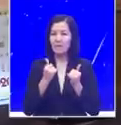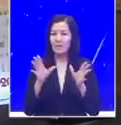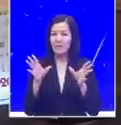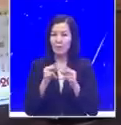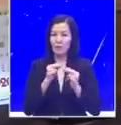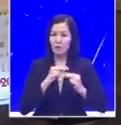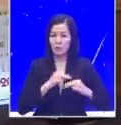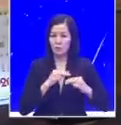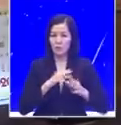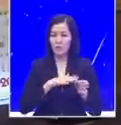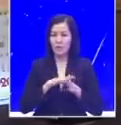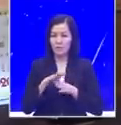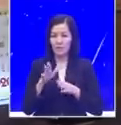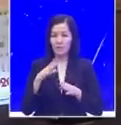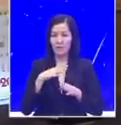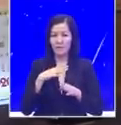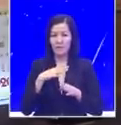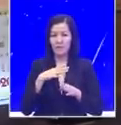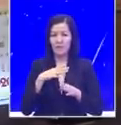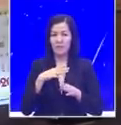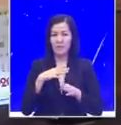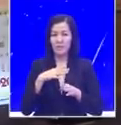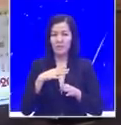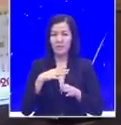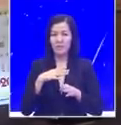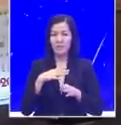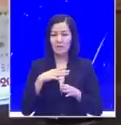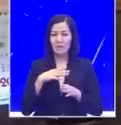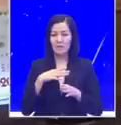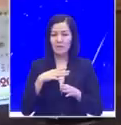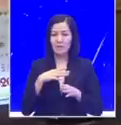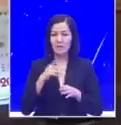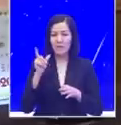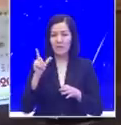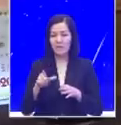тығыз бірлесе жұмыс атқарған кездеріміз болды. Соның барлығында мен оның